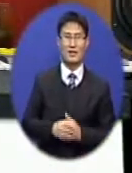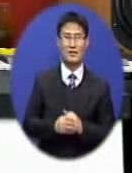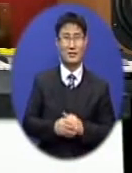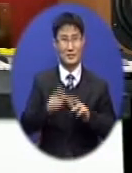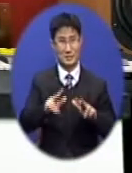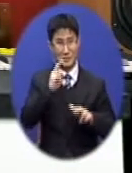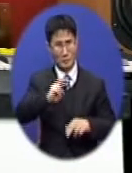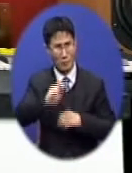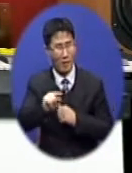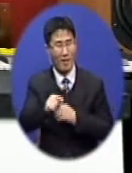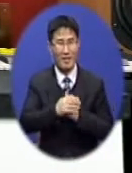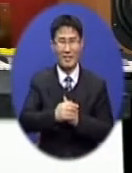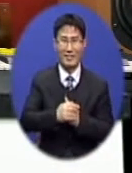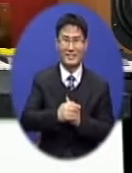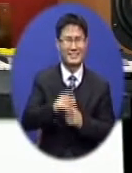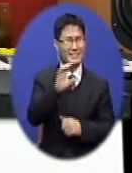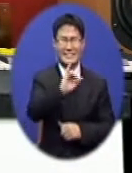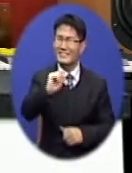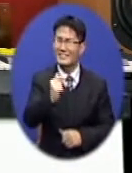지금 부르시는 말은 그냥 노래면 네.